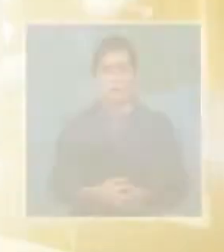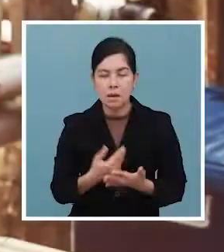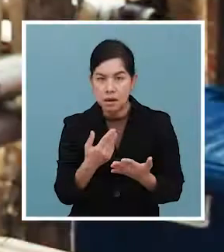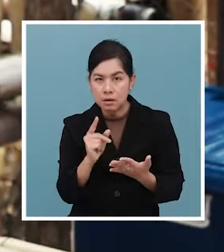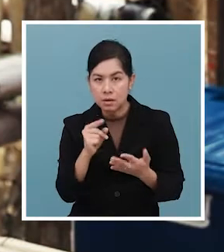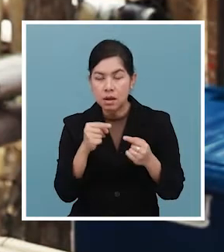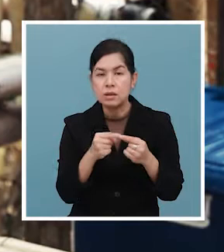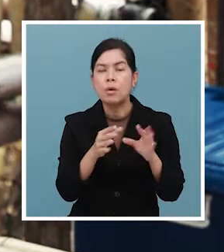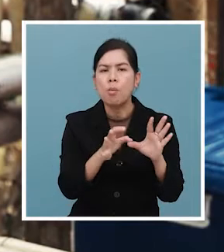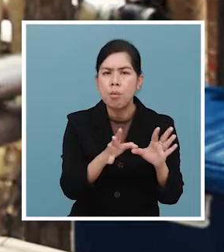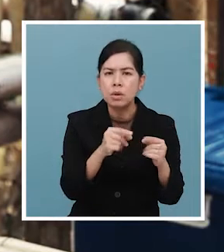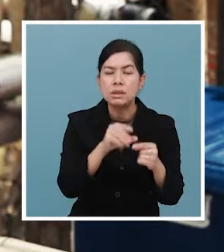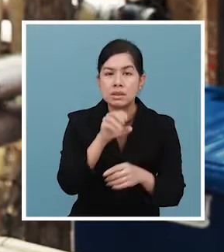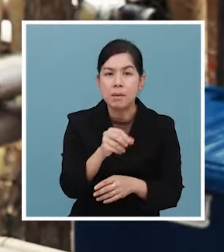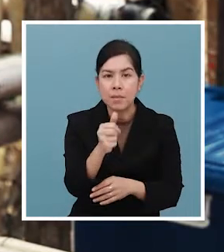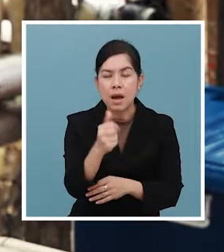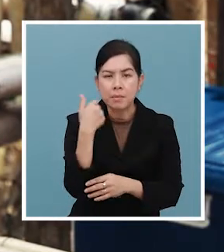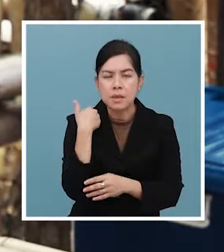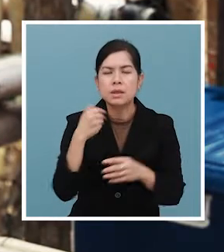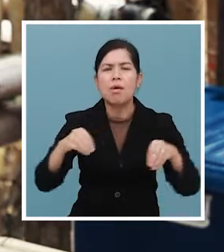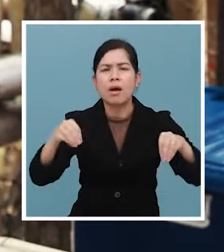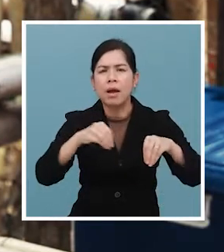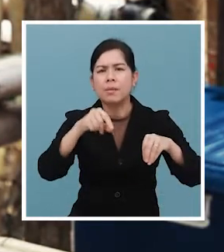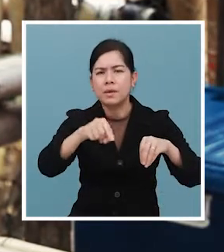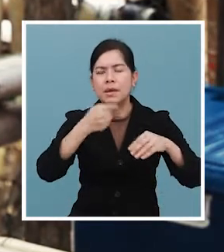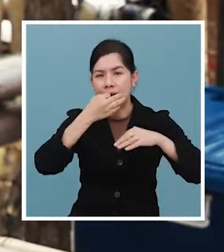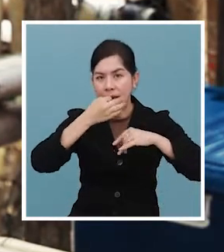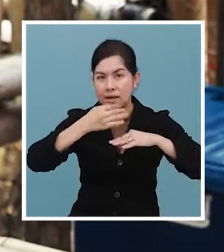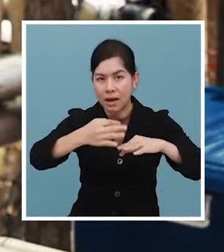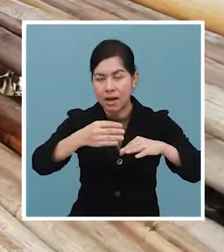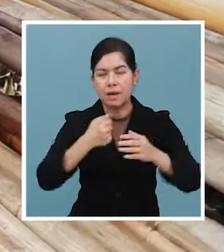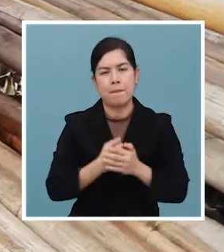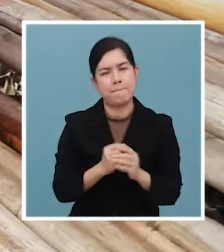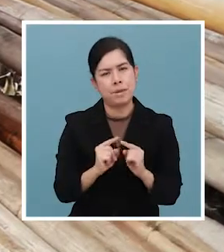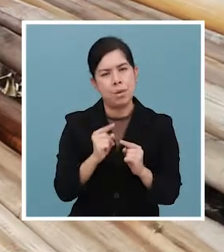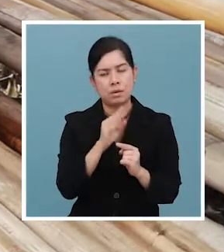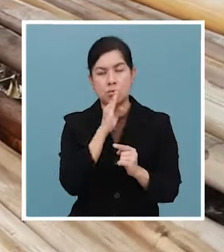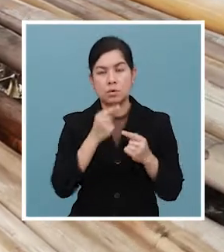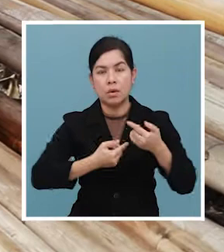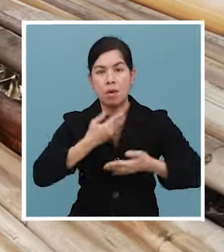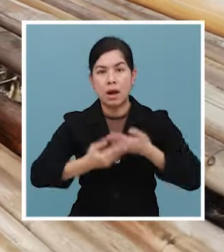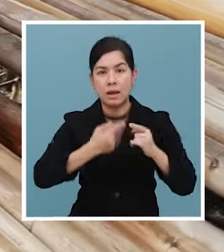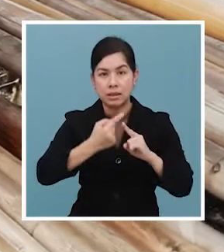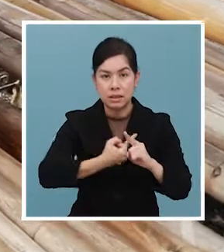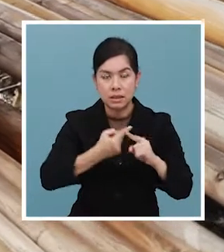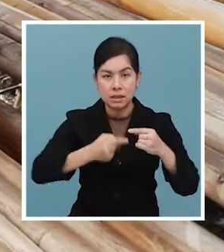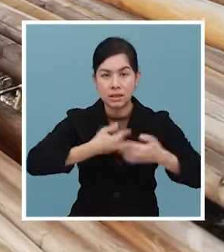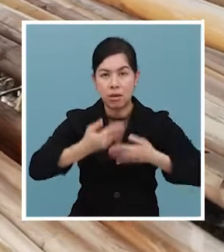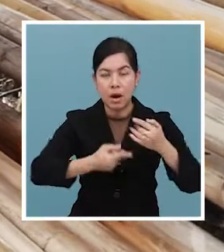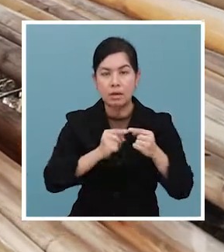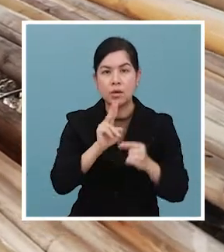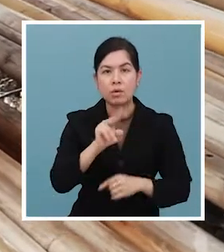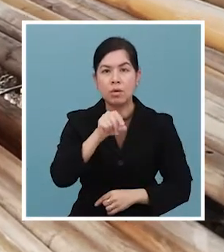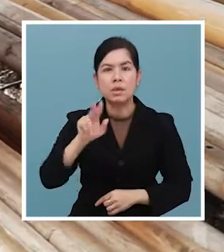มันก็แสดงว่าปูที่จับได้ก็ใกล้ๆกับบ้านเรานี่แหละค่ะทะเลชนะใช่ค่ะสนใจว่าเอ๊ย -ขายเดือนนึงตั้ง